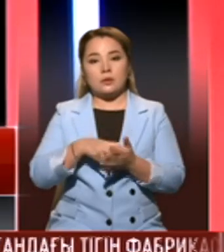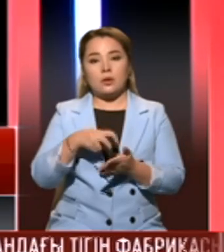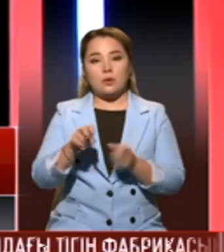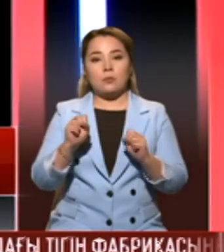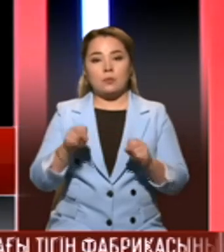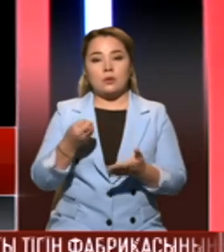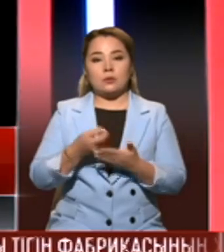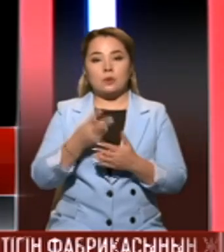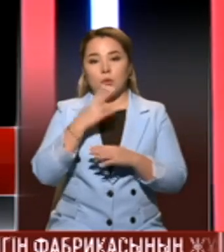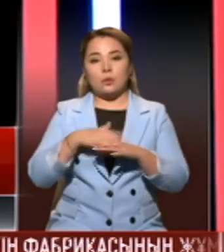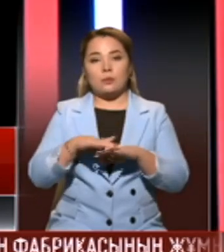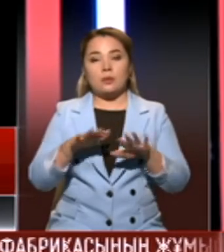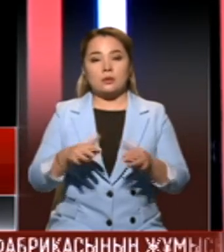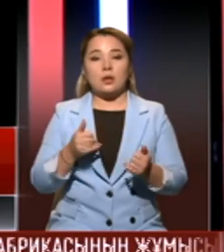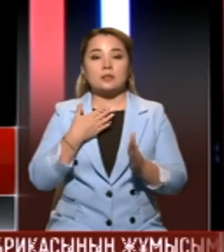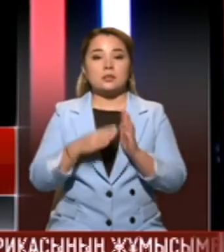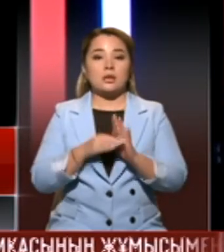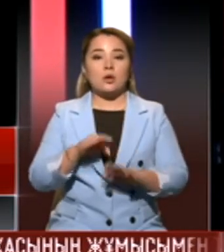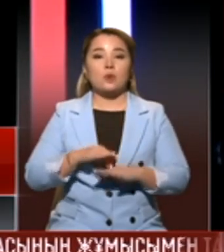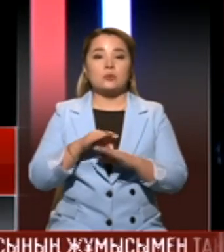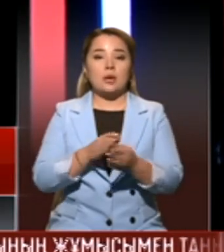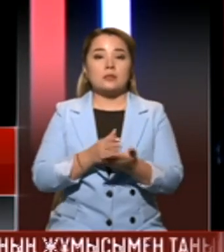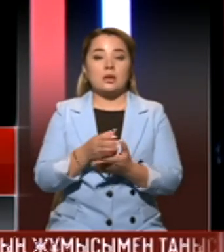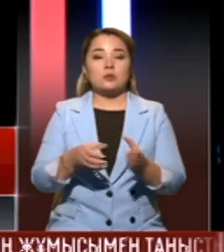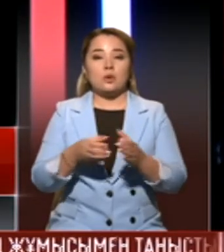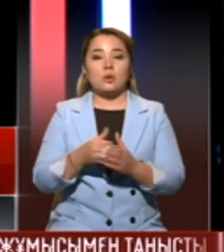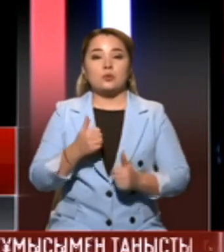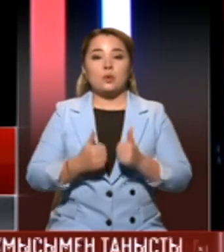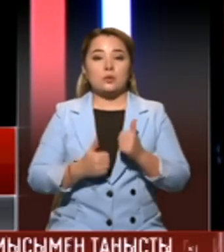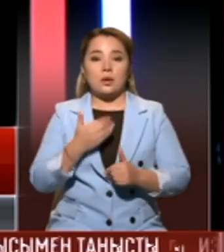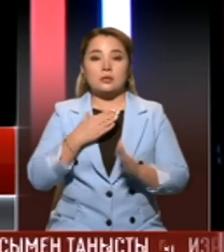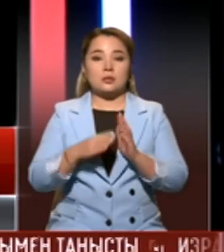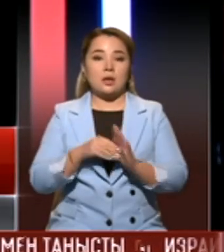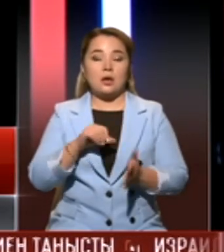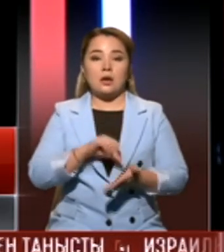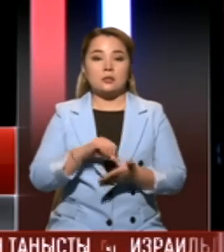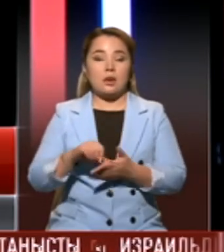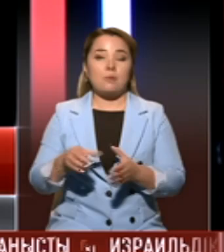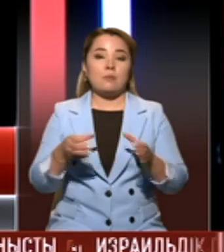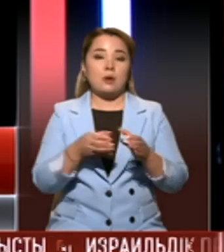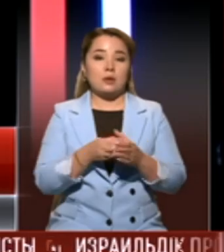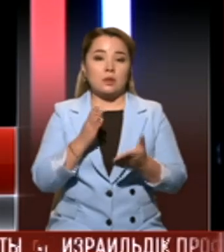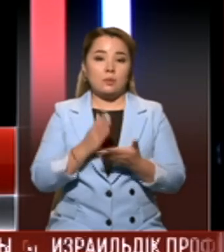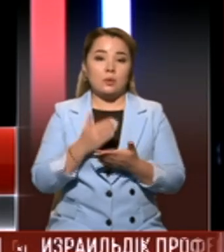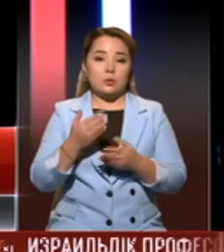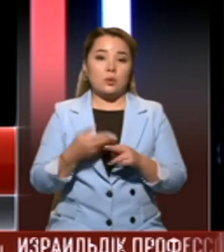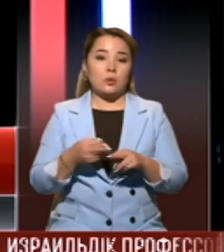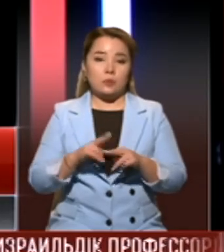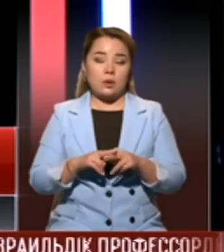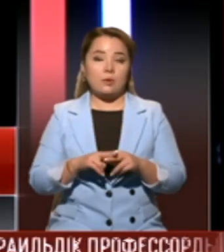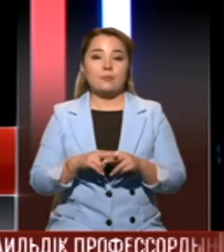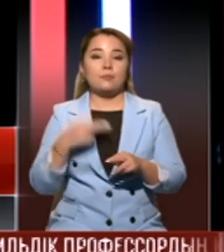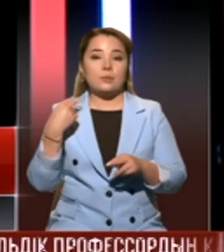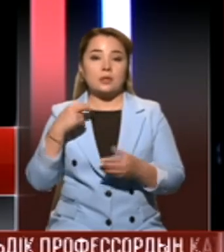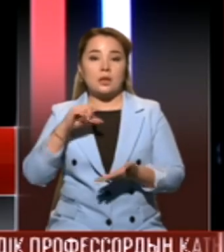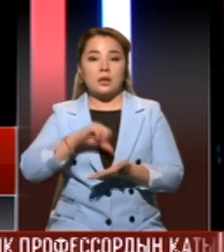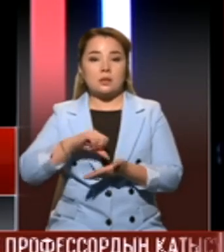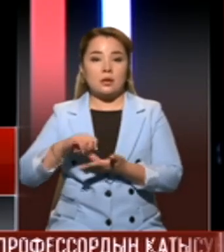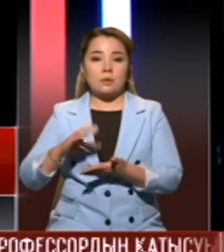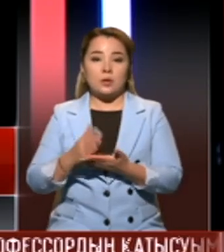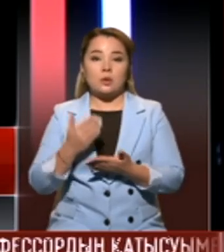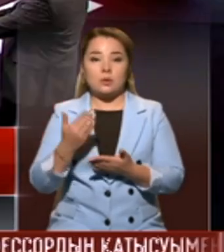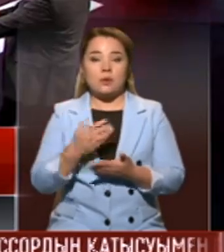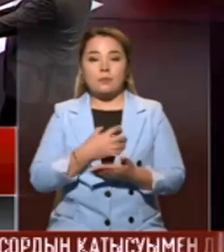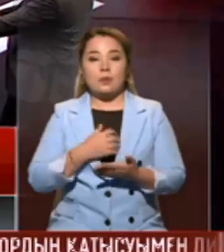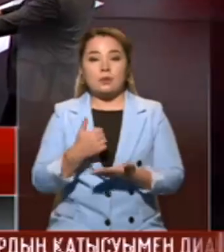ұмытпаңыздар, қымбатты көрермен. Сайлау бұл саяси дода. Сайлауға қатысатын партия болсын, бұл президентке кандидат болсын,